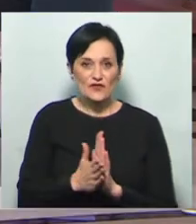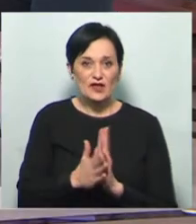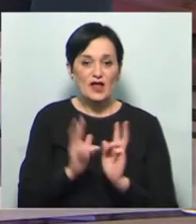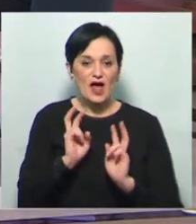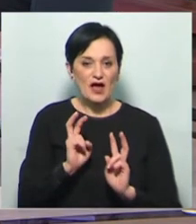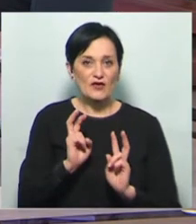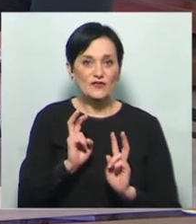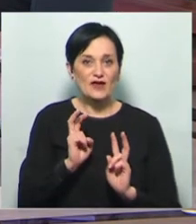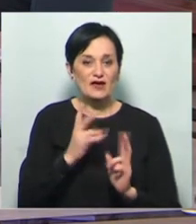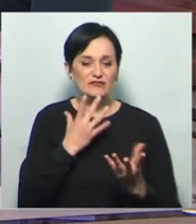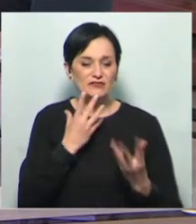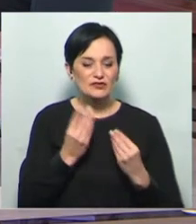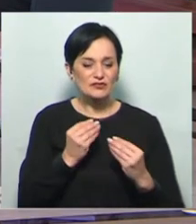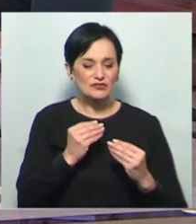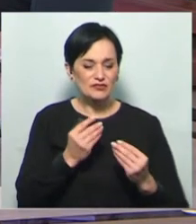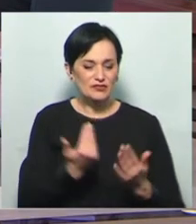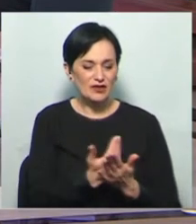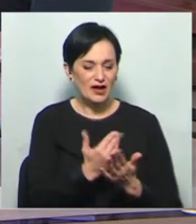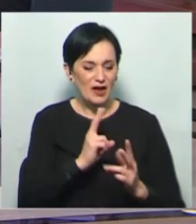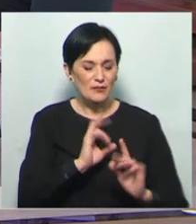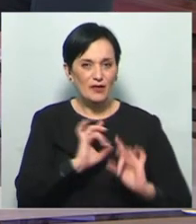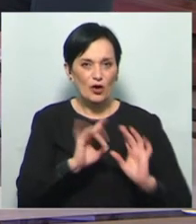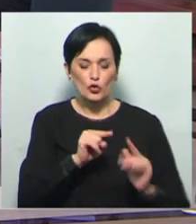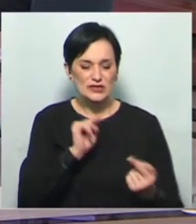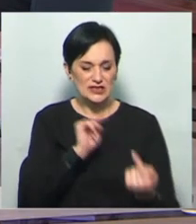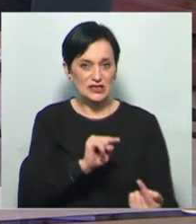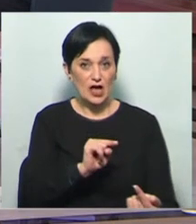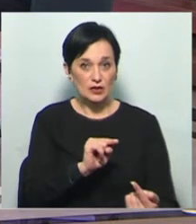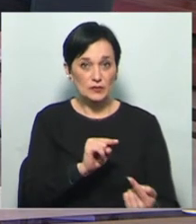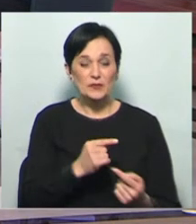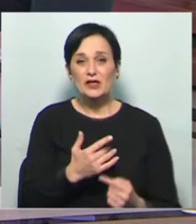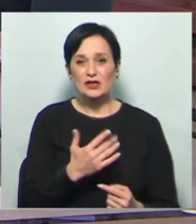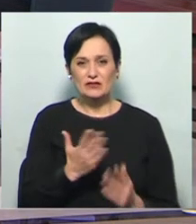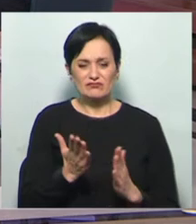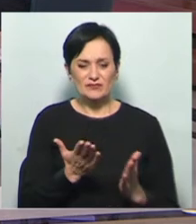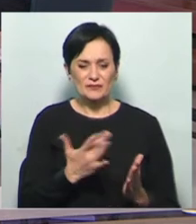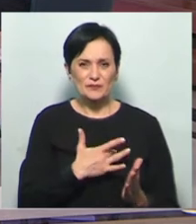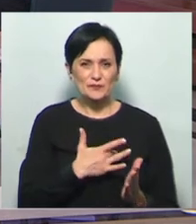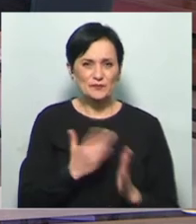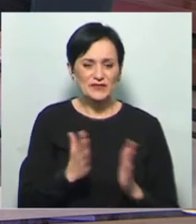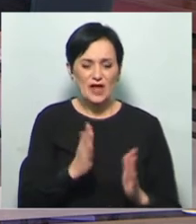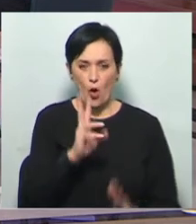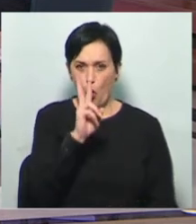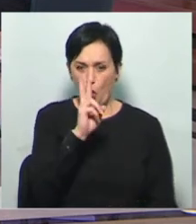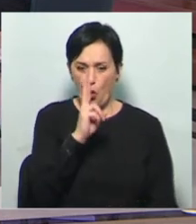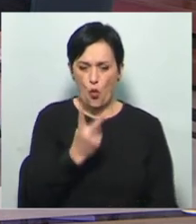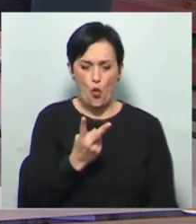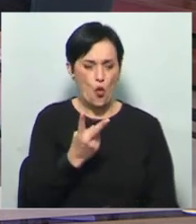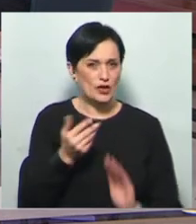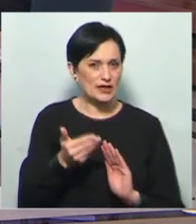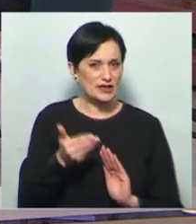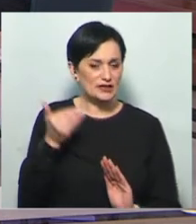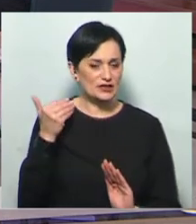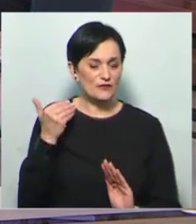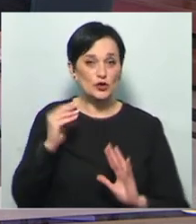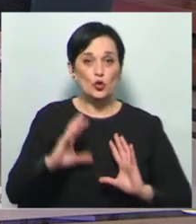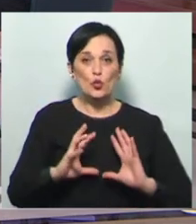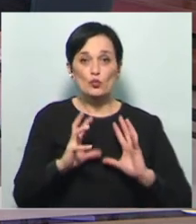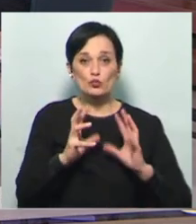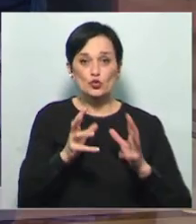ნიუსების წინააღმდეგ. სწორედ ორი თვის წინ